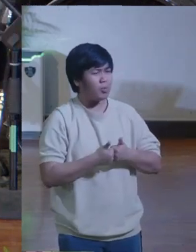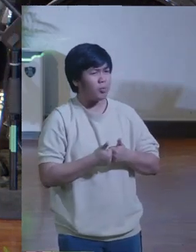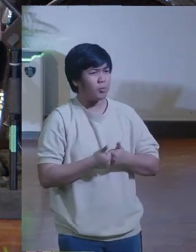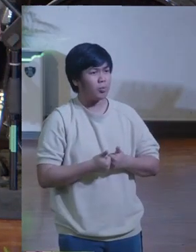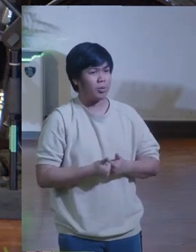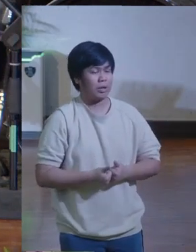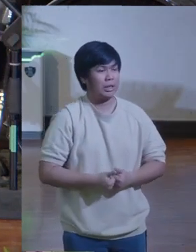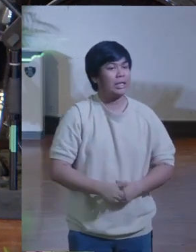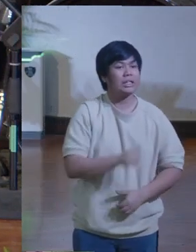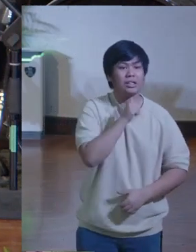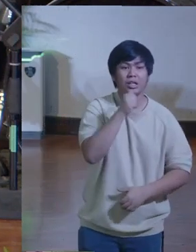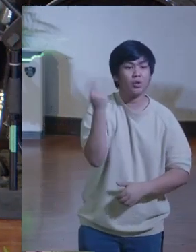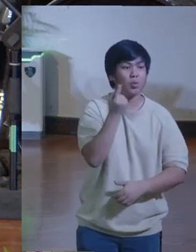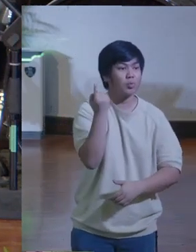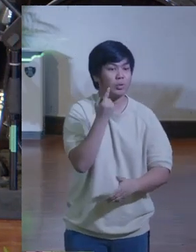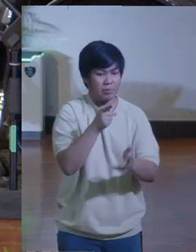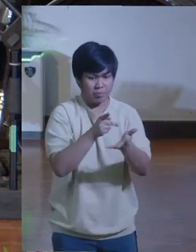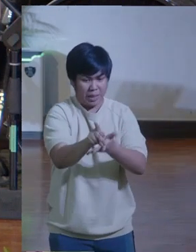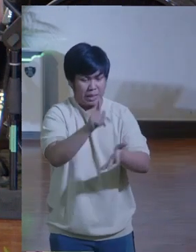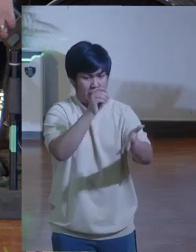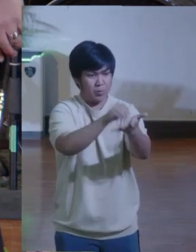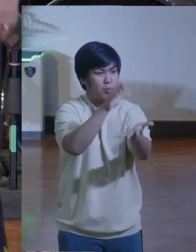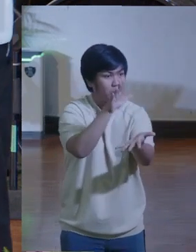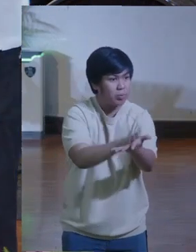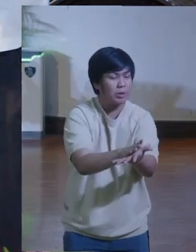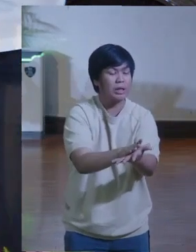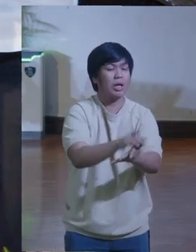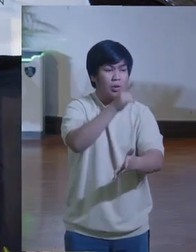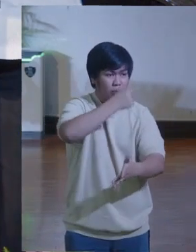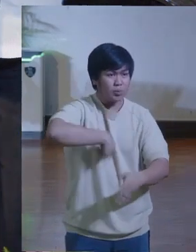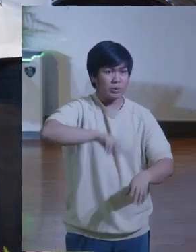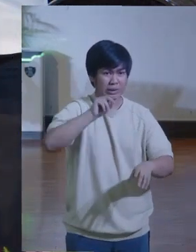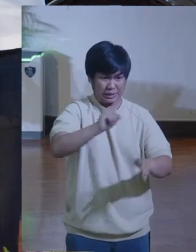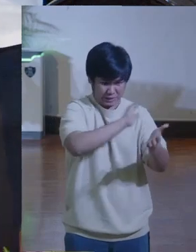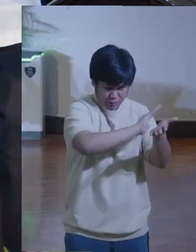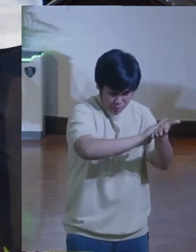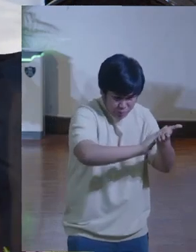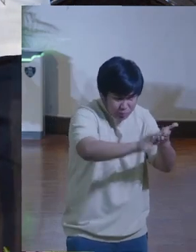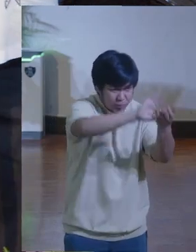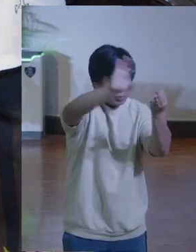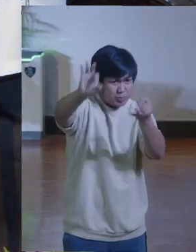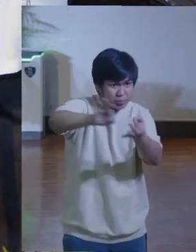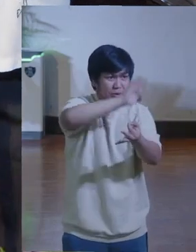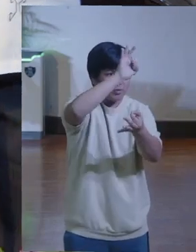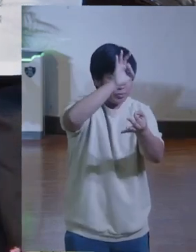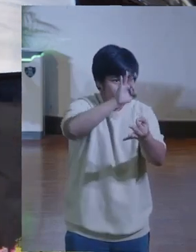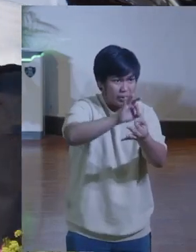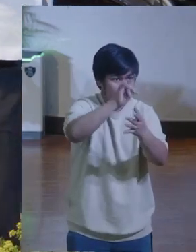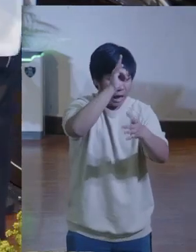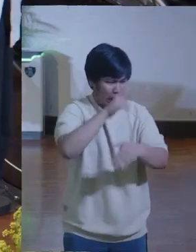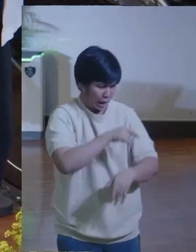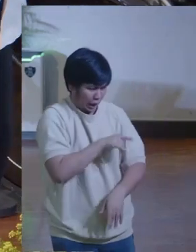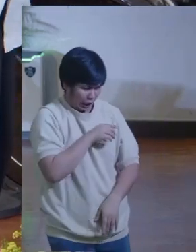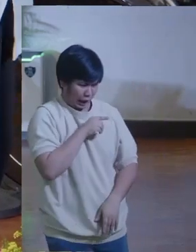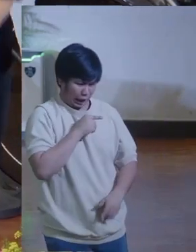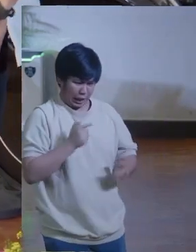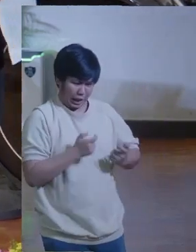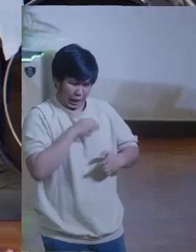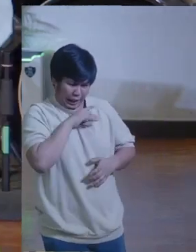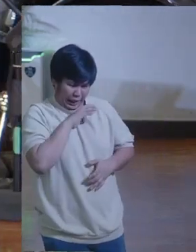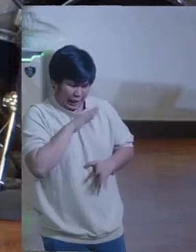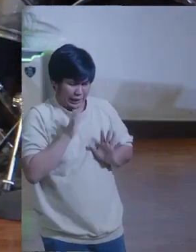na binayaran niya ang utang natin. Kailangan pa rin natin maging ganap, maging matuwid sa mata ng Diyos.